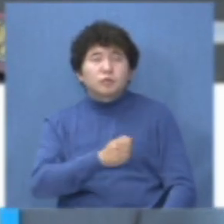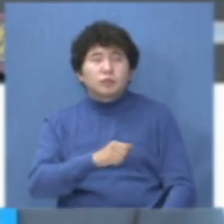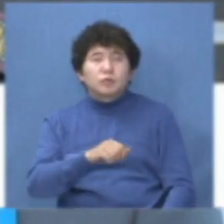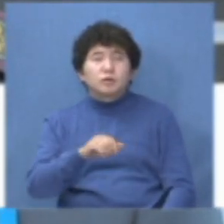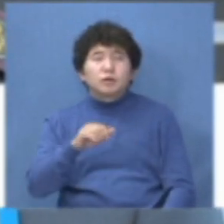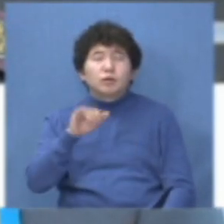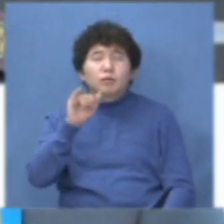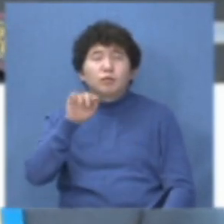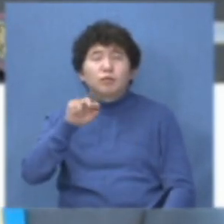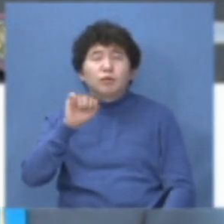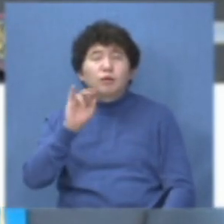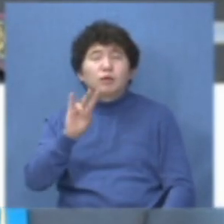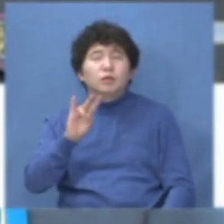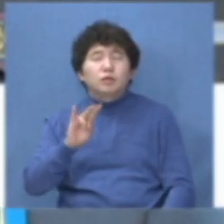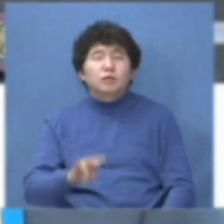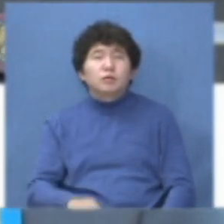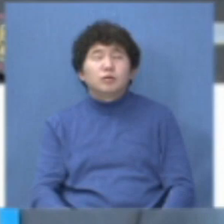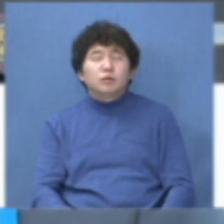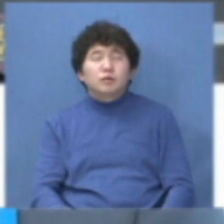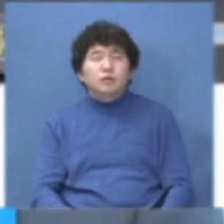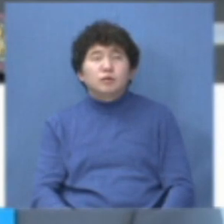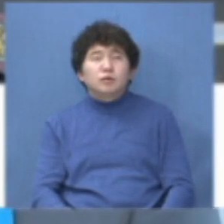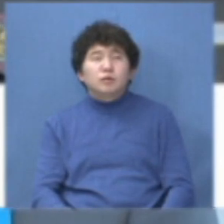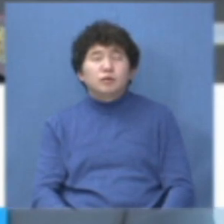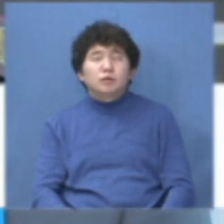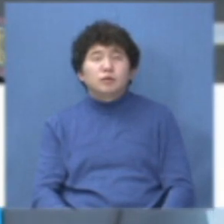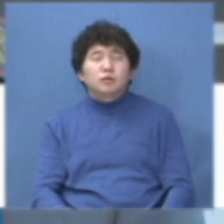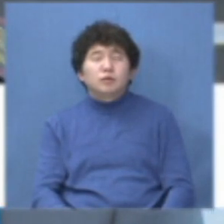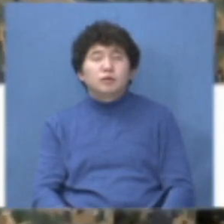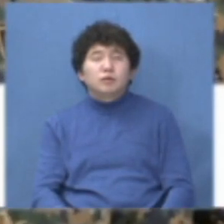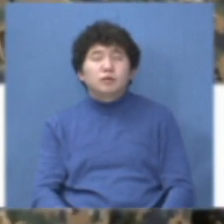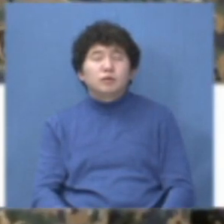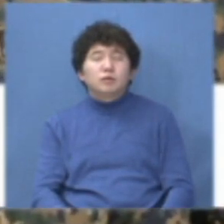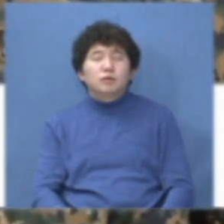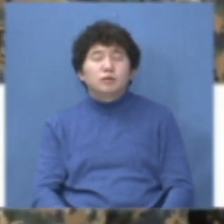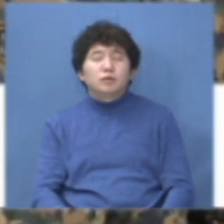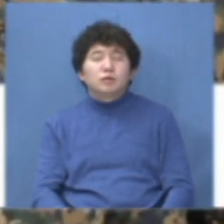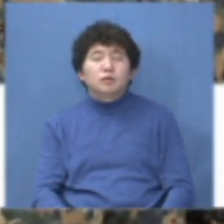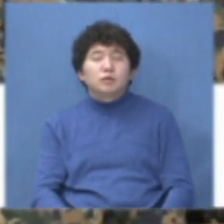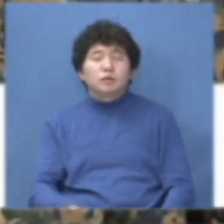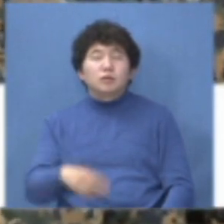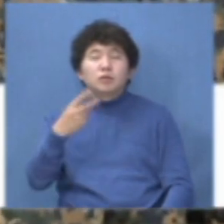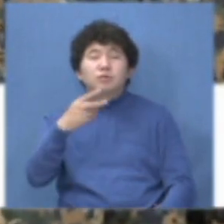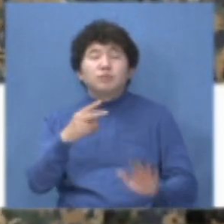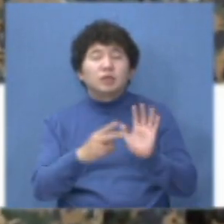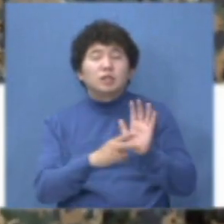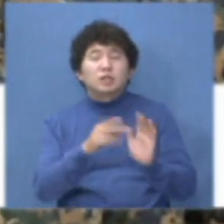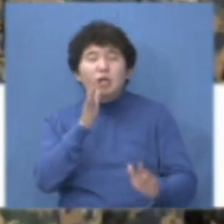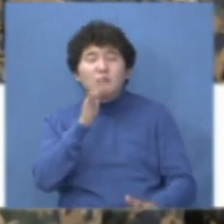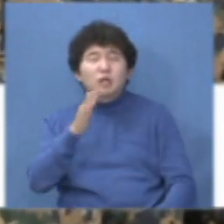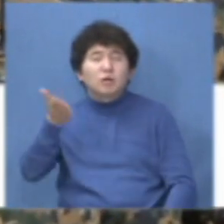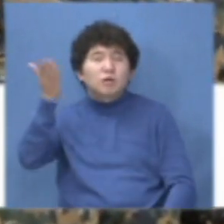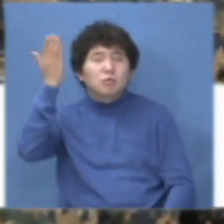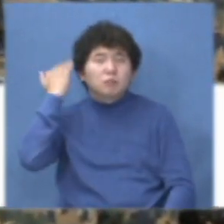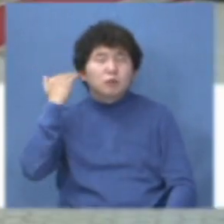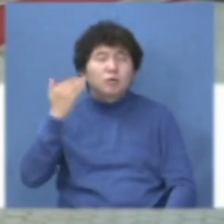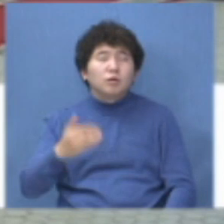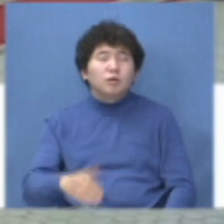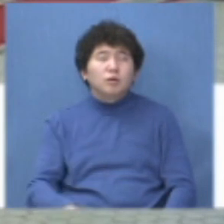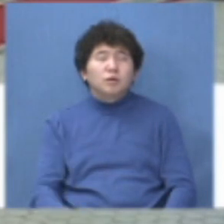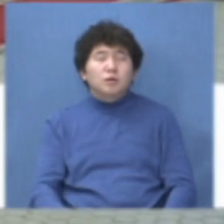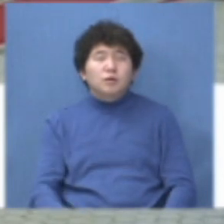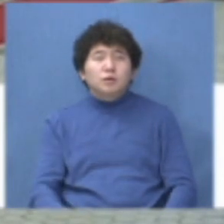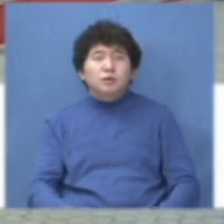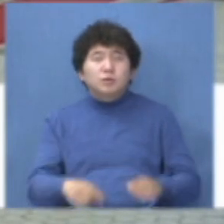жоспары бойынша еліміздің барлық өңірлерінде орындалып келе жатқан нәрсе. Осыдан 27 жыл бұрын жат елде интернационалдық борышын өтеп